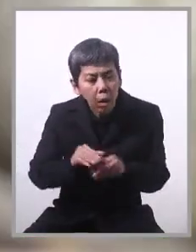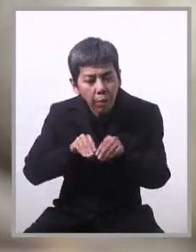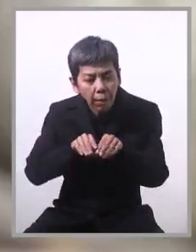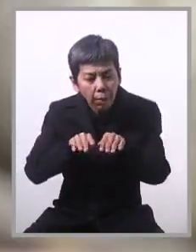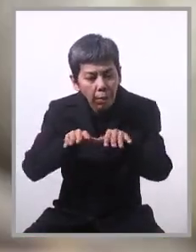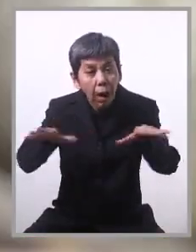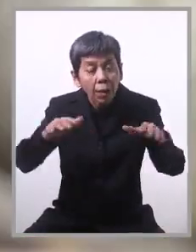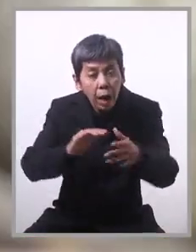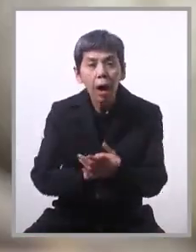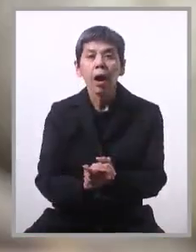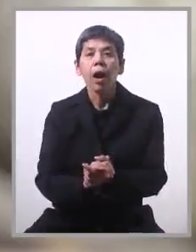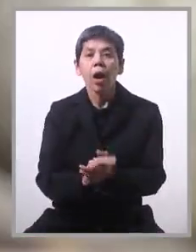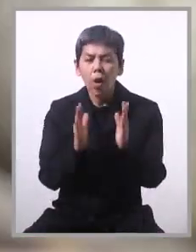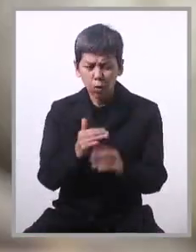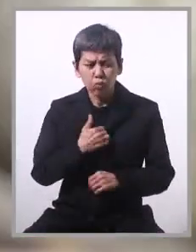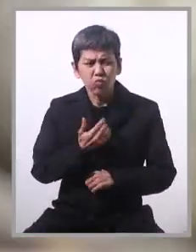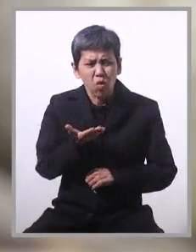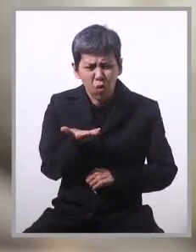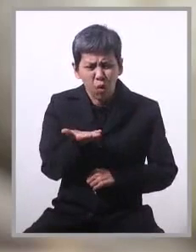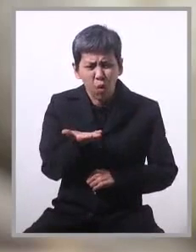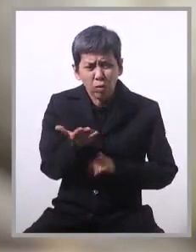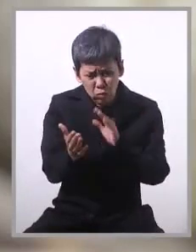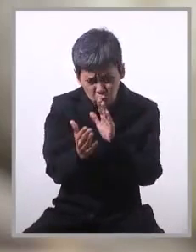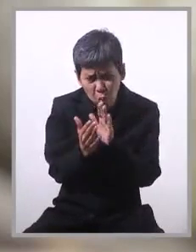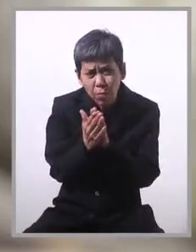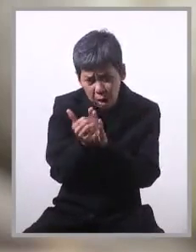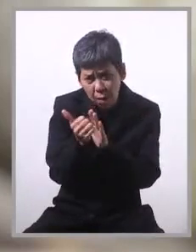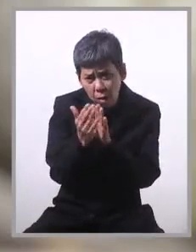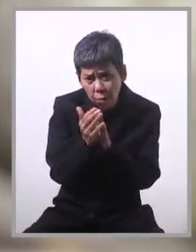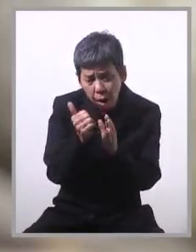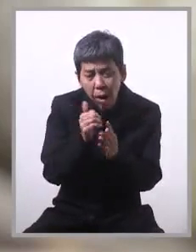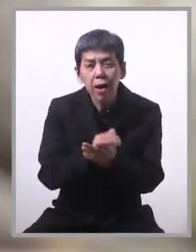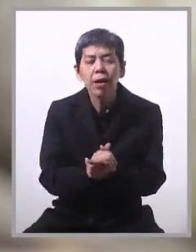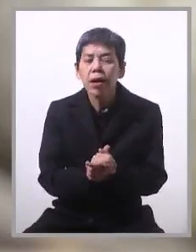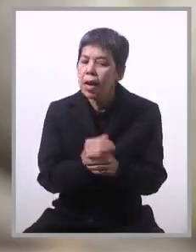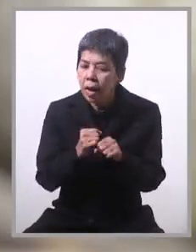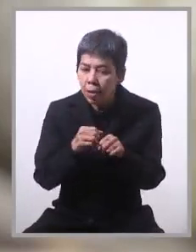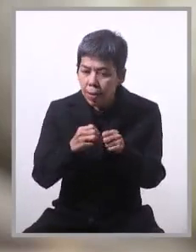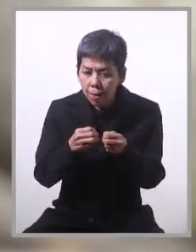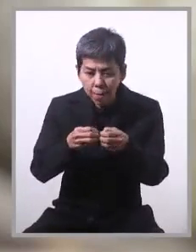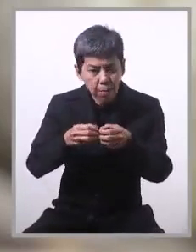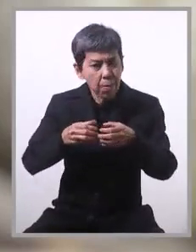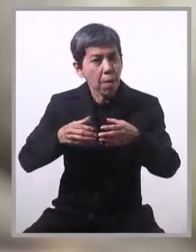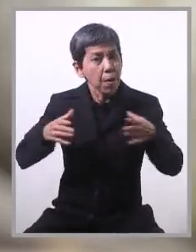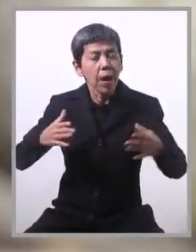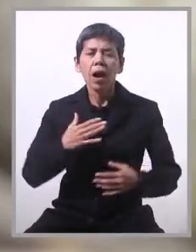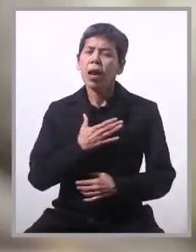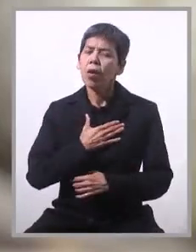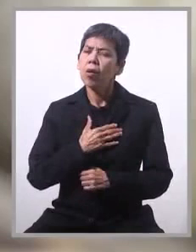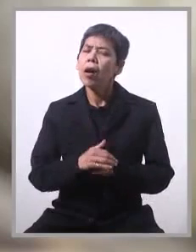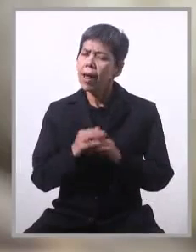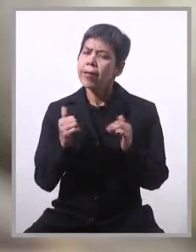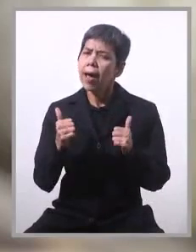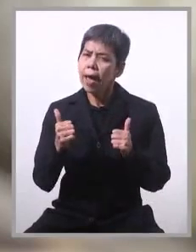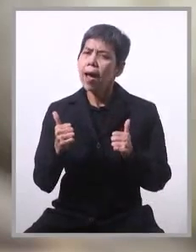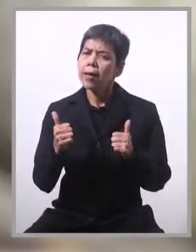สเสียงมันออกไปเสร็จแล้วก็คนก็ขอเข้ามาร่วมพักด้วยเริ่มเยอะขึ้นเยอะขึ้นพี่หน่อยก็เลยมอง